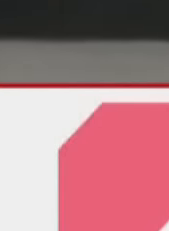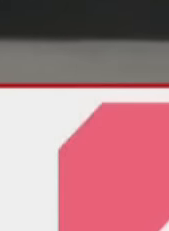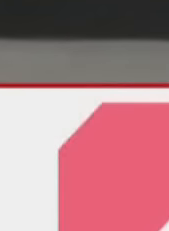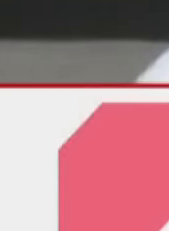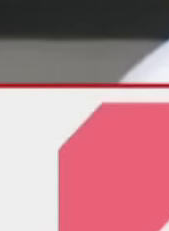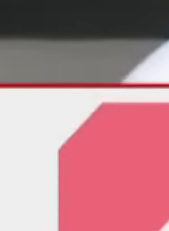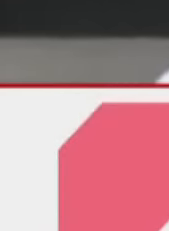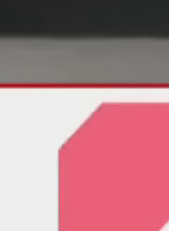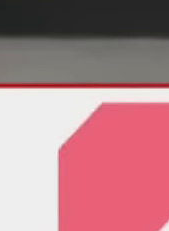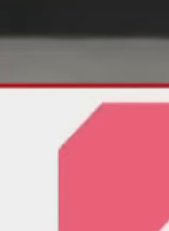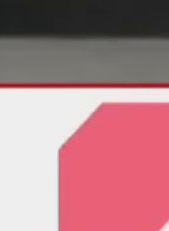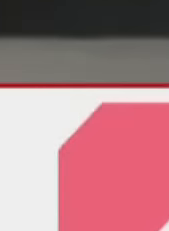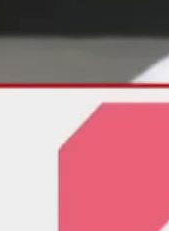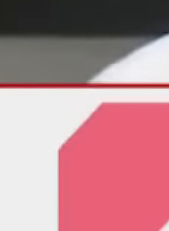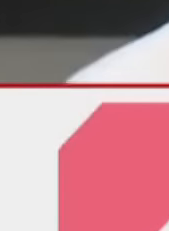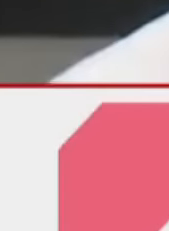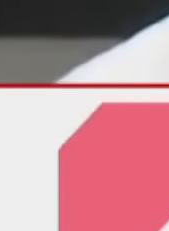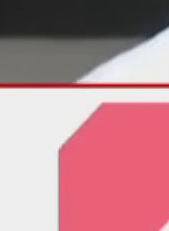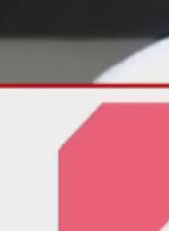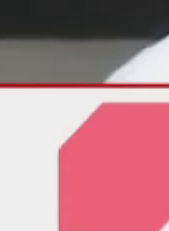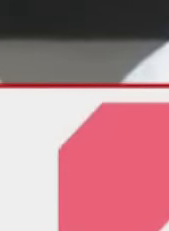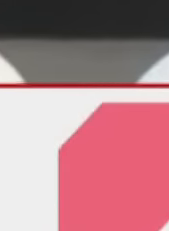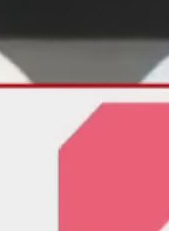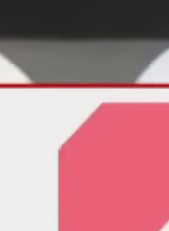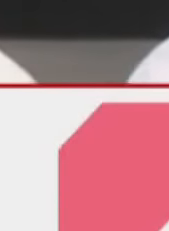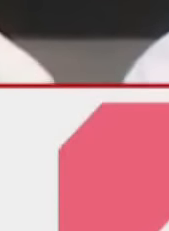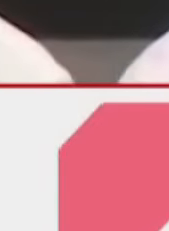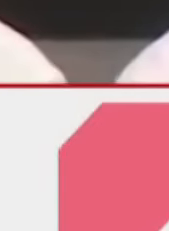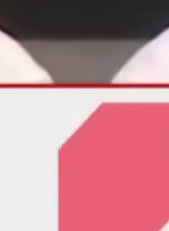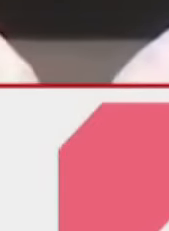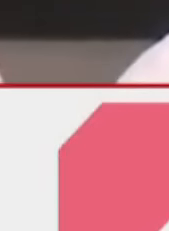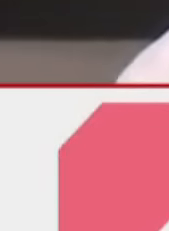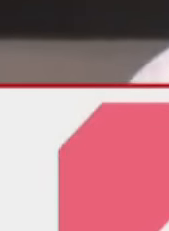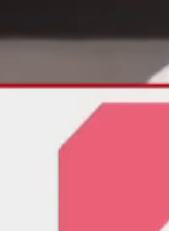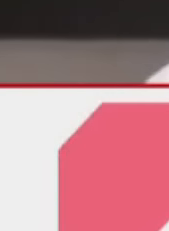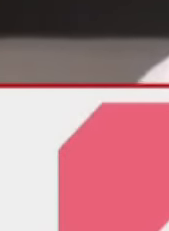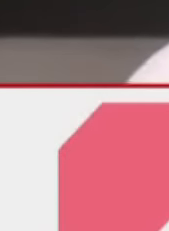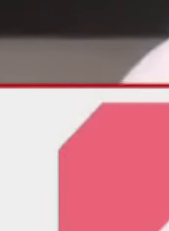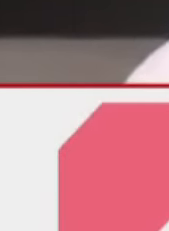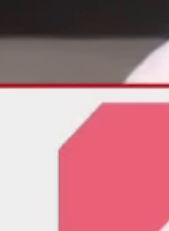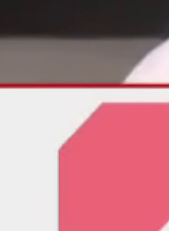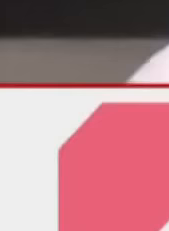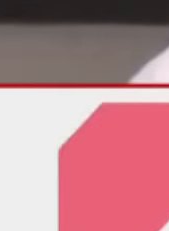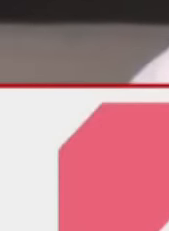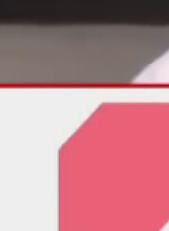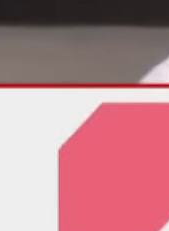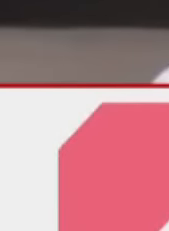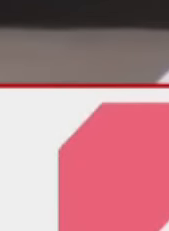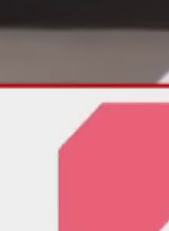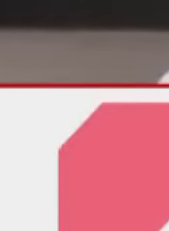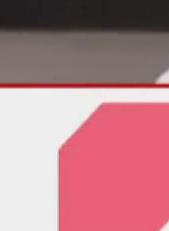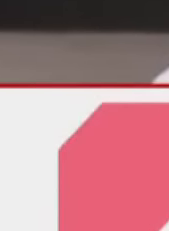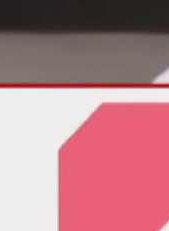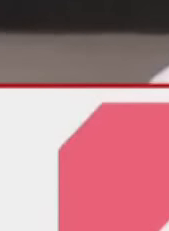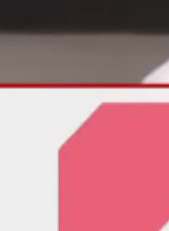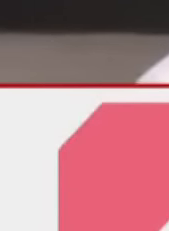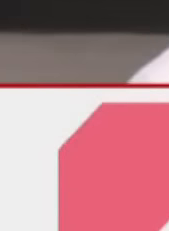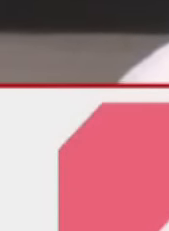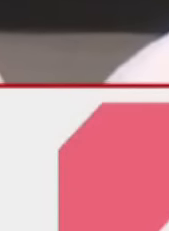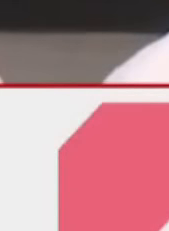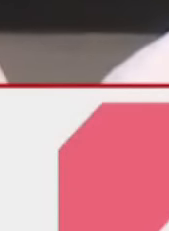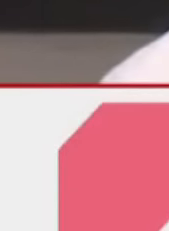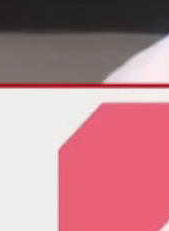척하지 않겠습니다. 검사인 척하지 않겠습니다. 위급 환자인 척해서 헬기 타지 않겠습니다. 여러분 이런 게 반복되고